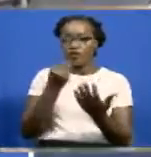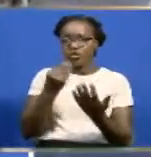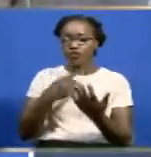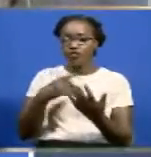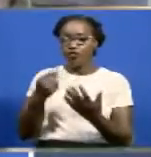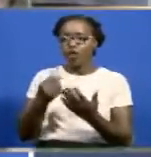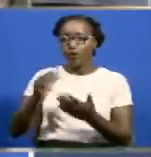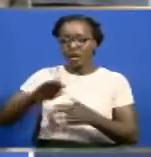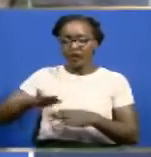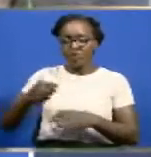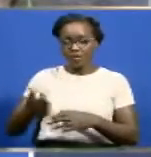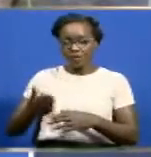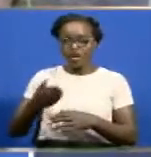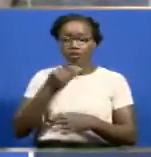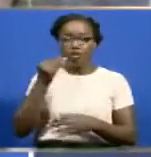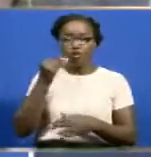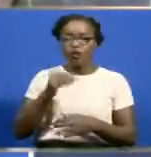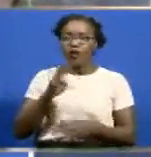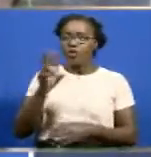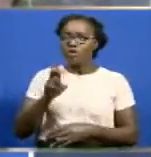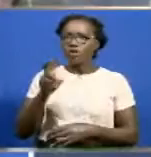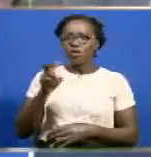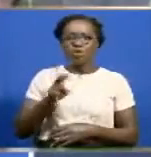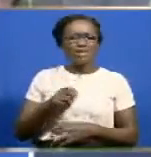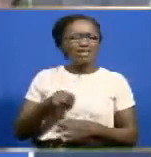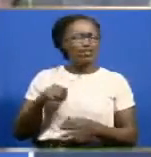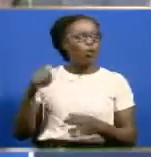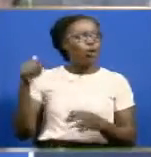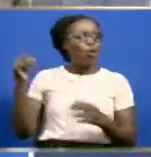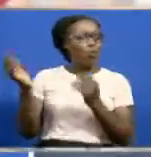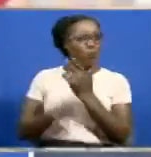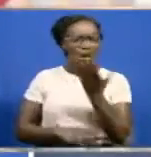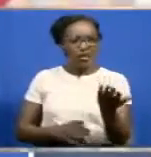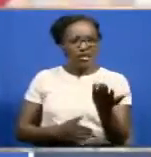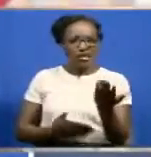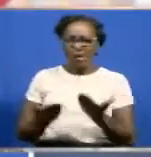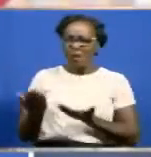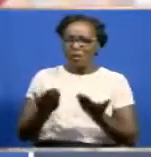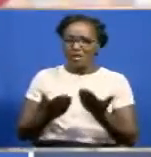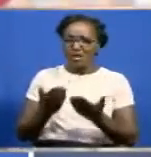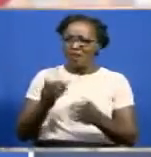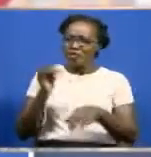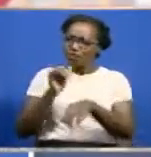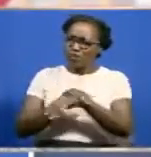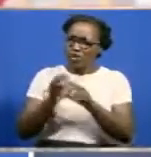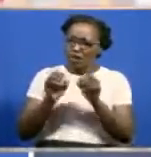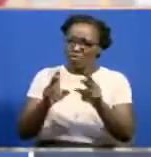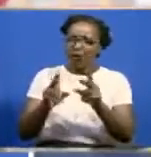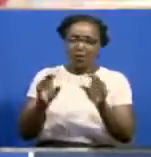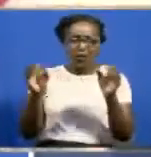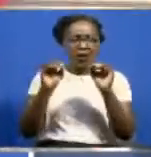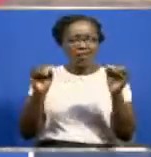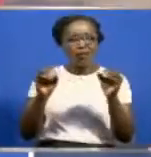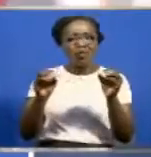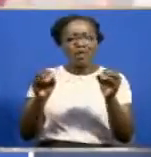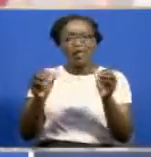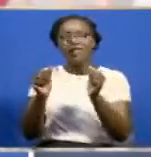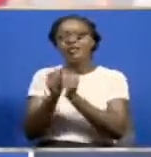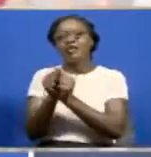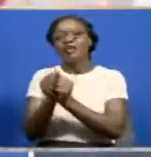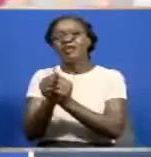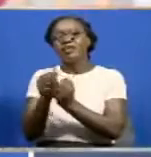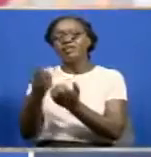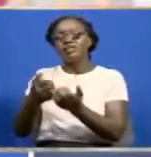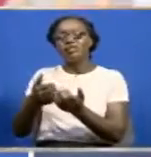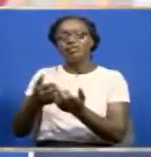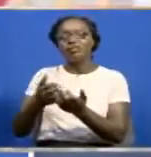nyumba. 2020 kiliumana mbaya. Hakuna biashara inaenda mzuri. Yule alikuwa akikuja kuchukua vikombe 10, anachukua